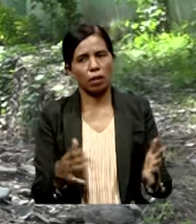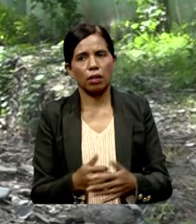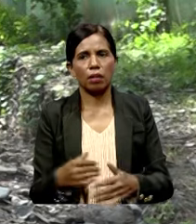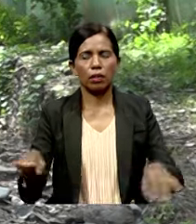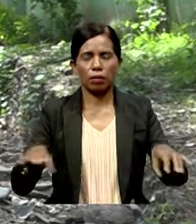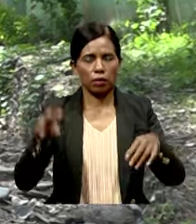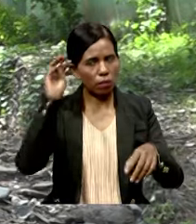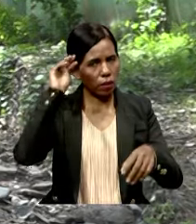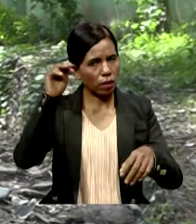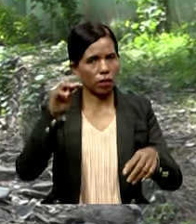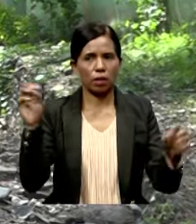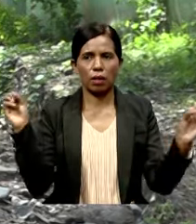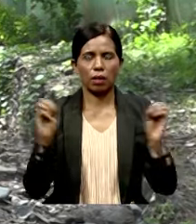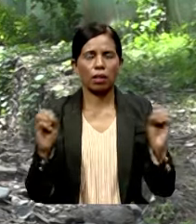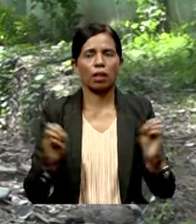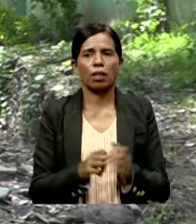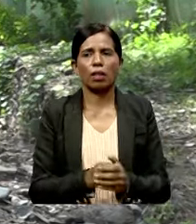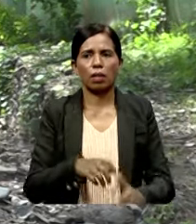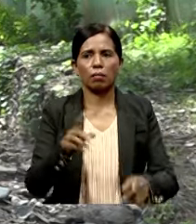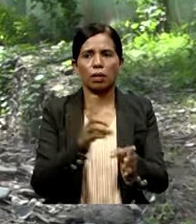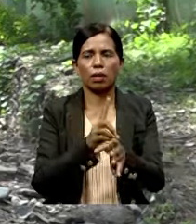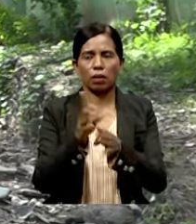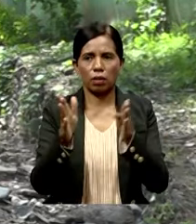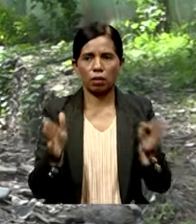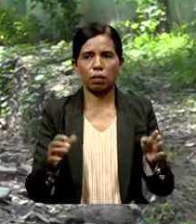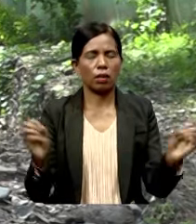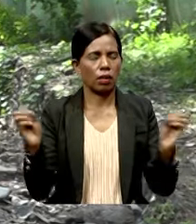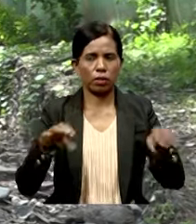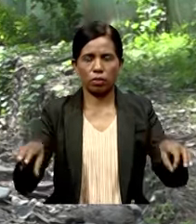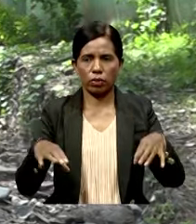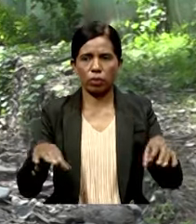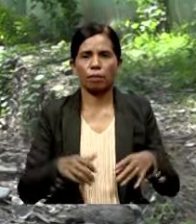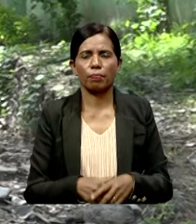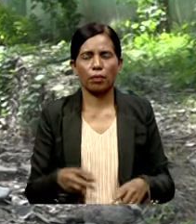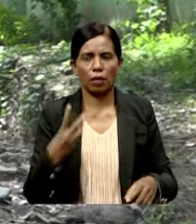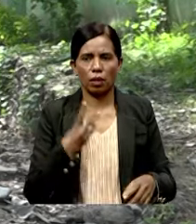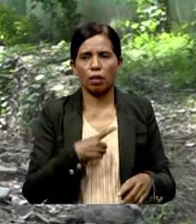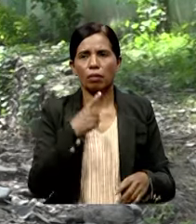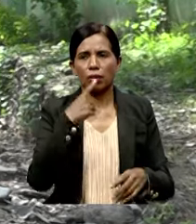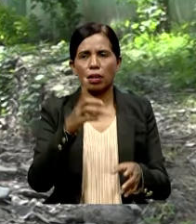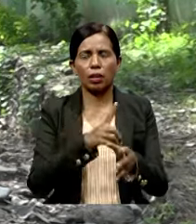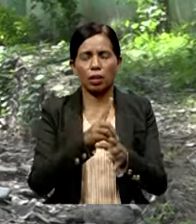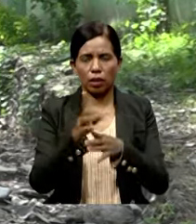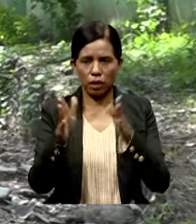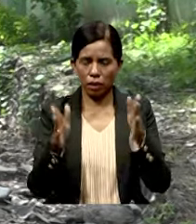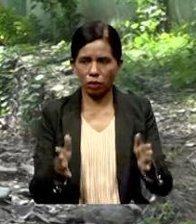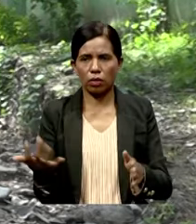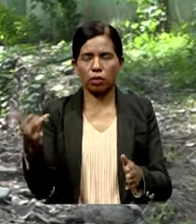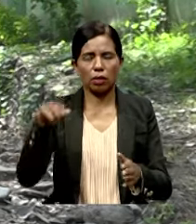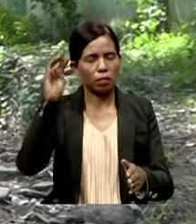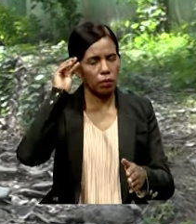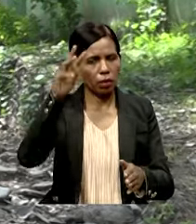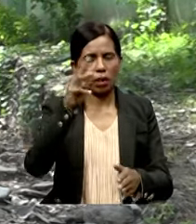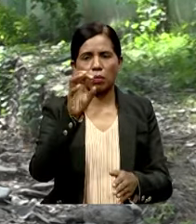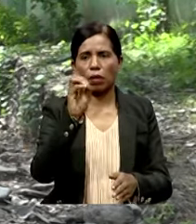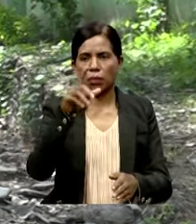servisu be ministeru makla emam emasa direktur sinda mane makla servisu garek ne be ame rekomena direktur siri he be ministeru obra